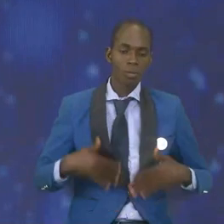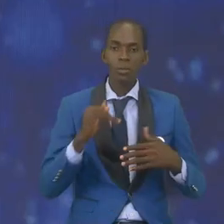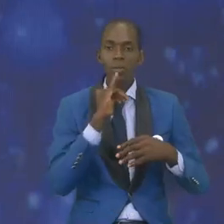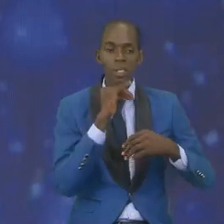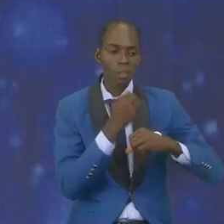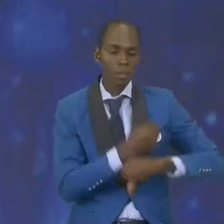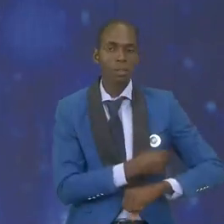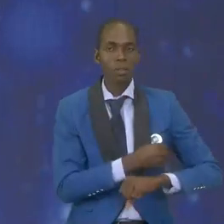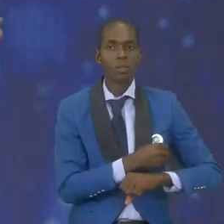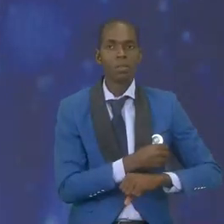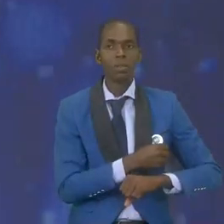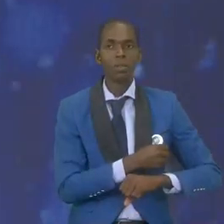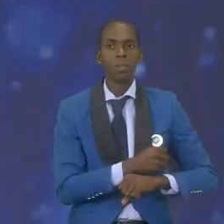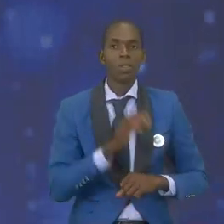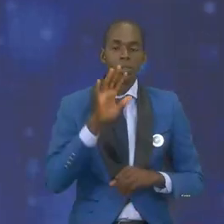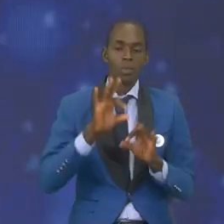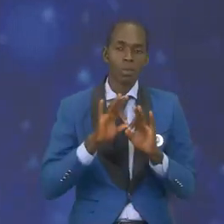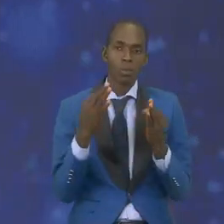Jésus.